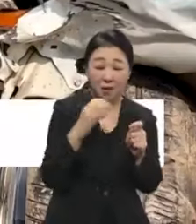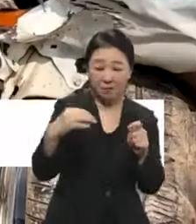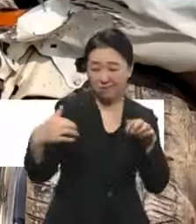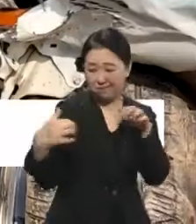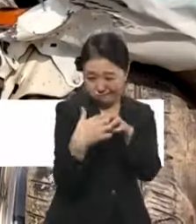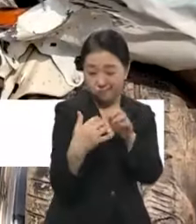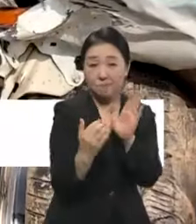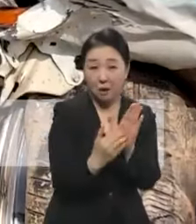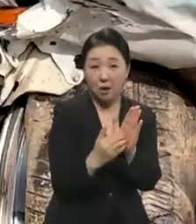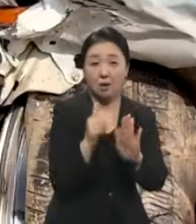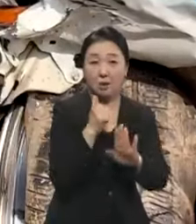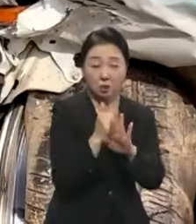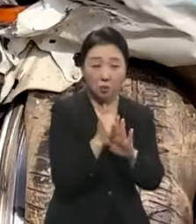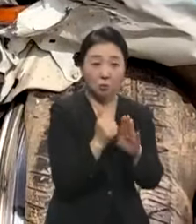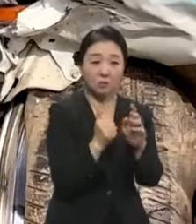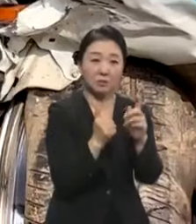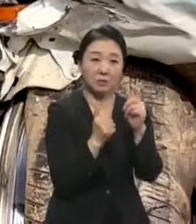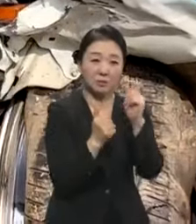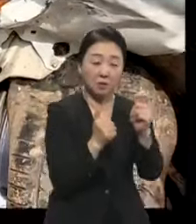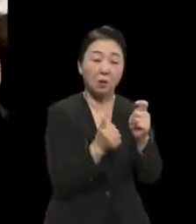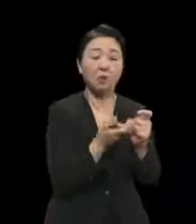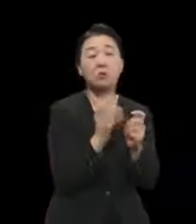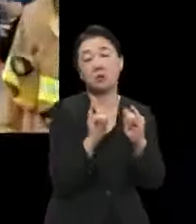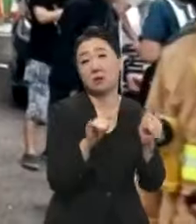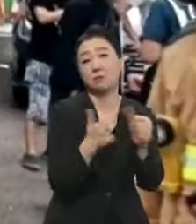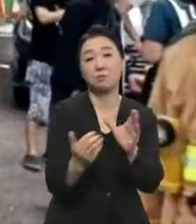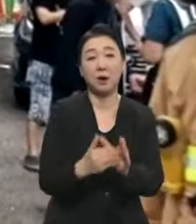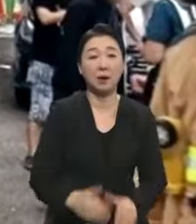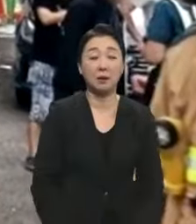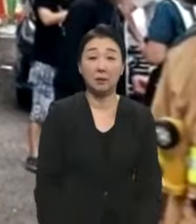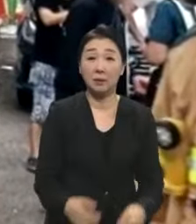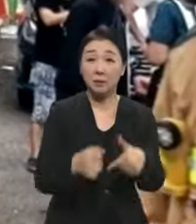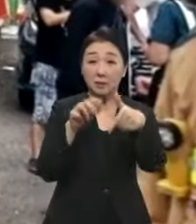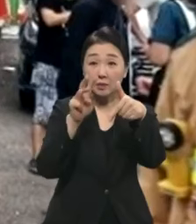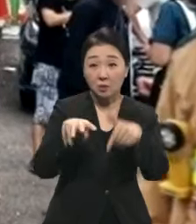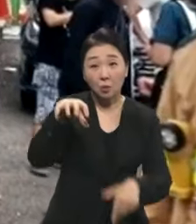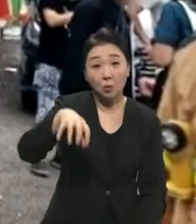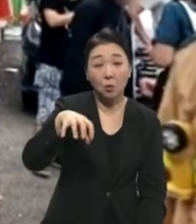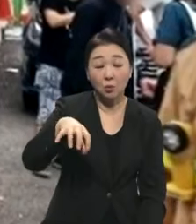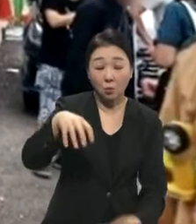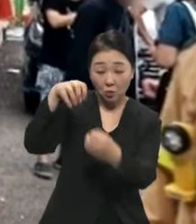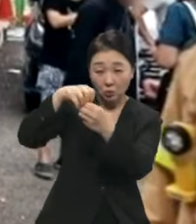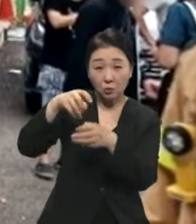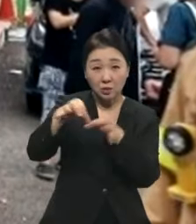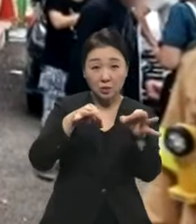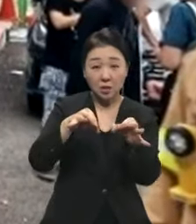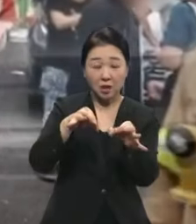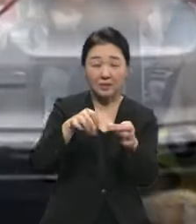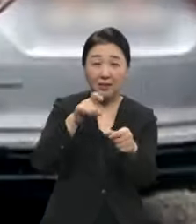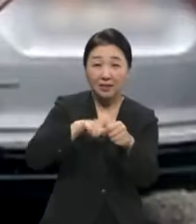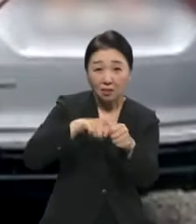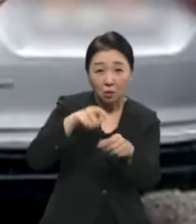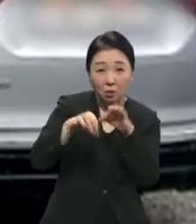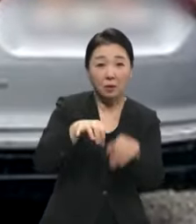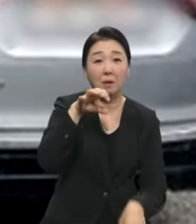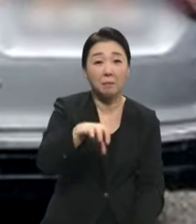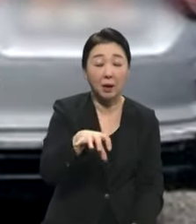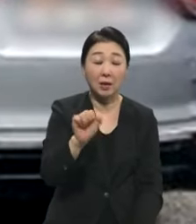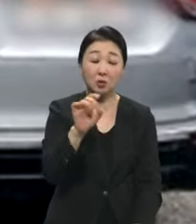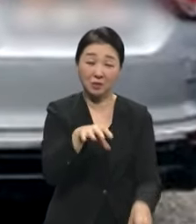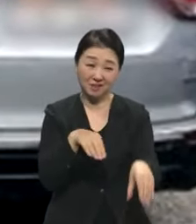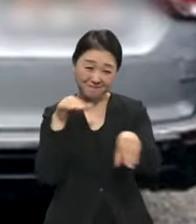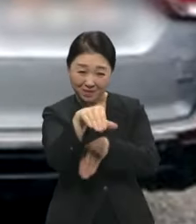추돌해 트럭 운전자 한 명이 숨졌습니다. 인천 미추홀구의 한 전통시장 방앗간에 SUV 차량이